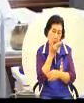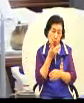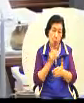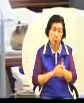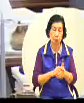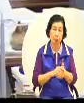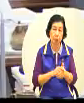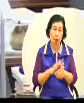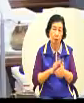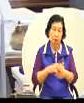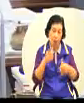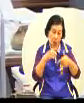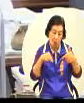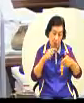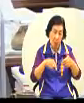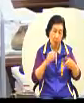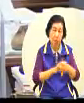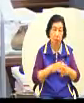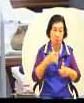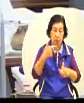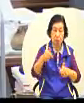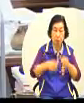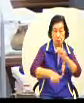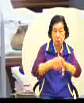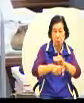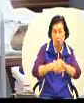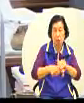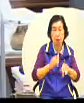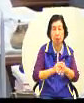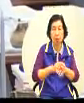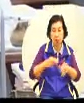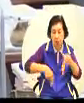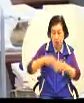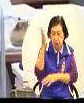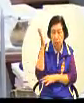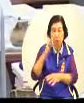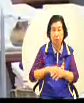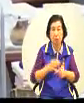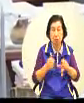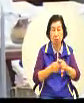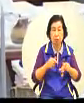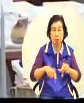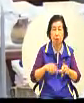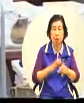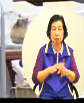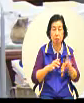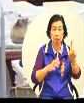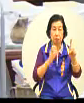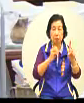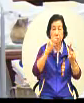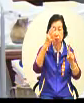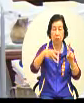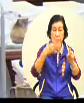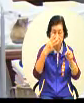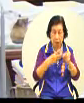划为六龟的行政区啊，那是民国103年的事情。